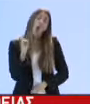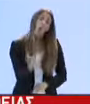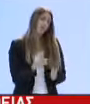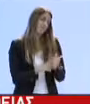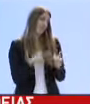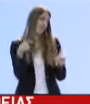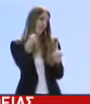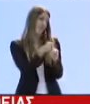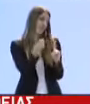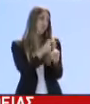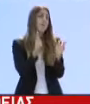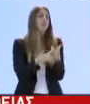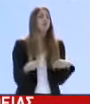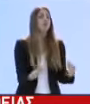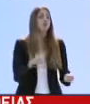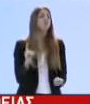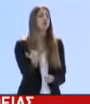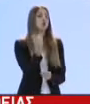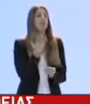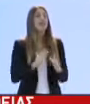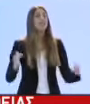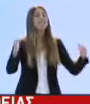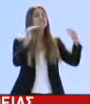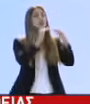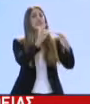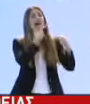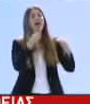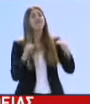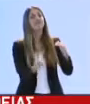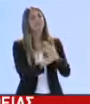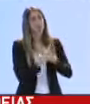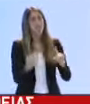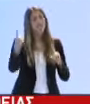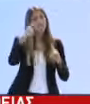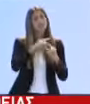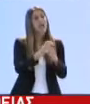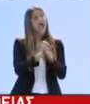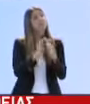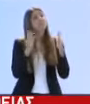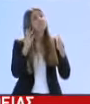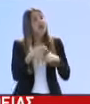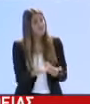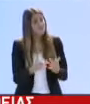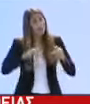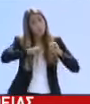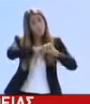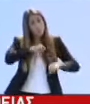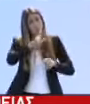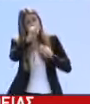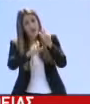Θέλουμε ίσες ευκαιρίες στην αφετηρία, αλλά και επιβράβευση της προσπάθειας του